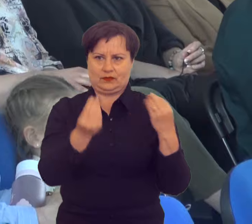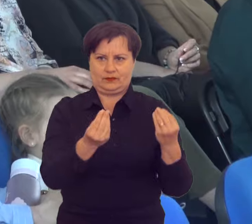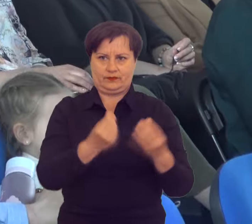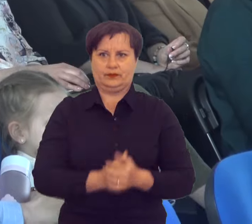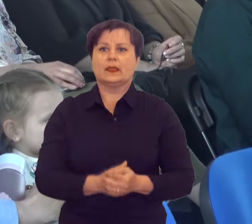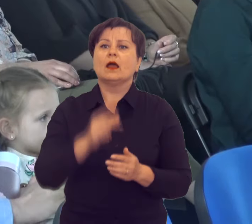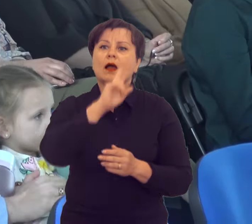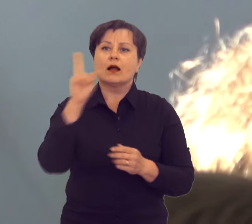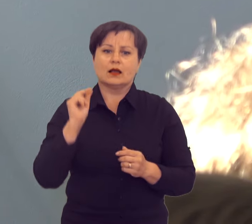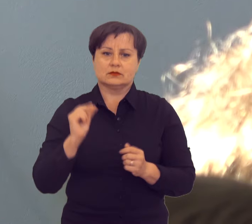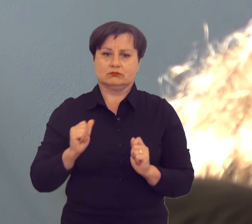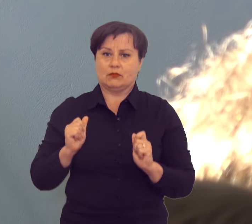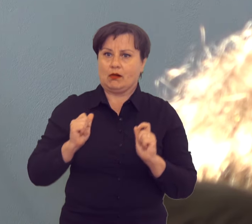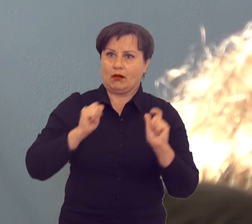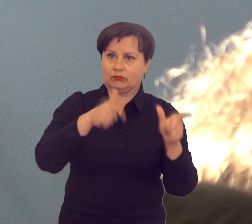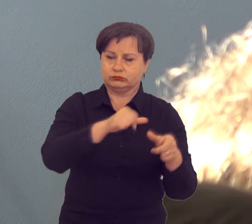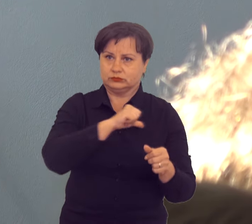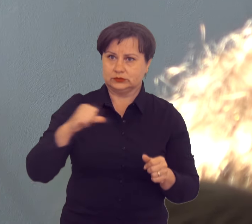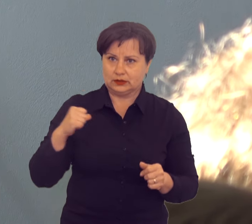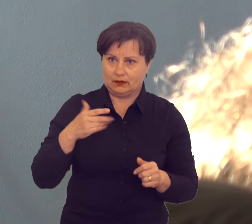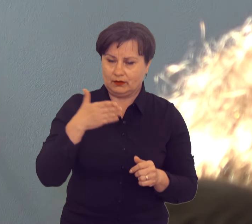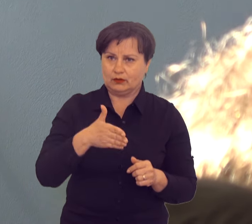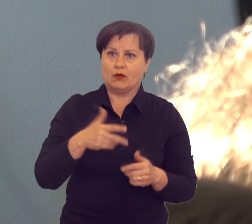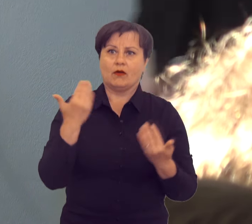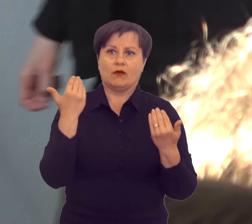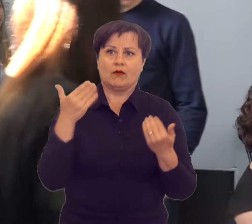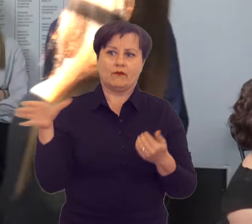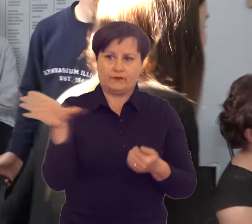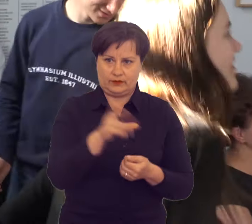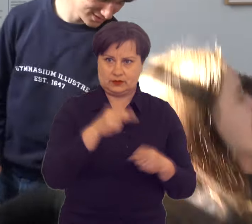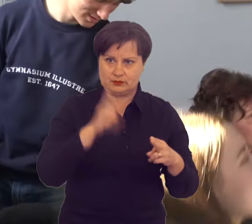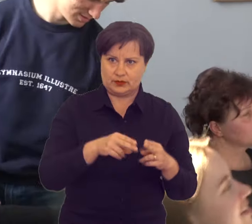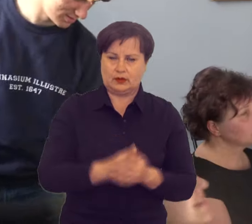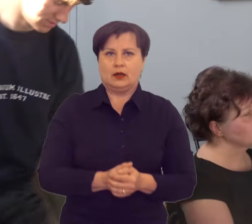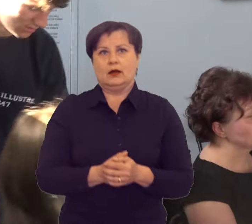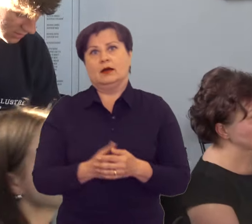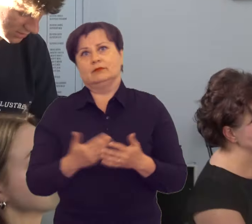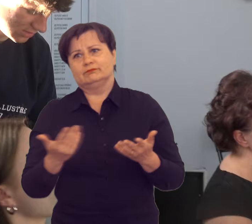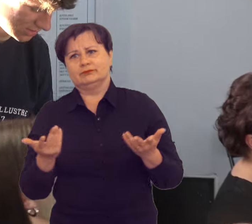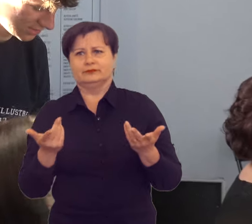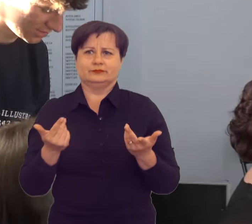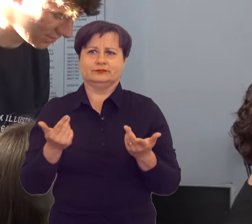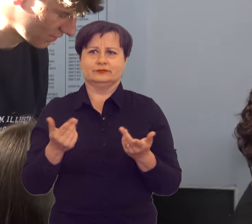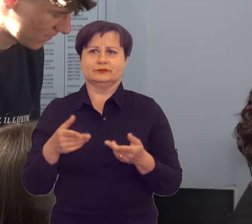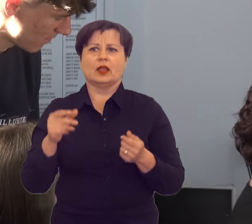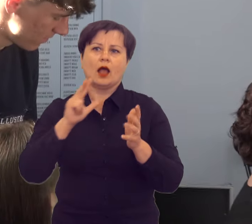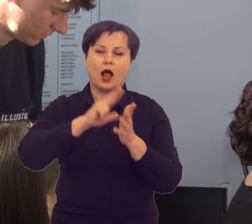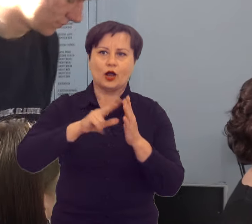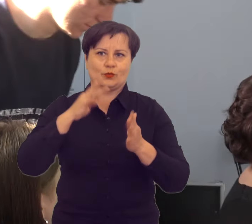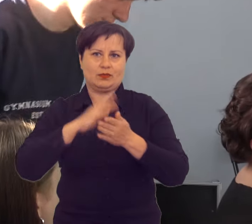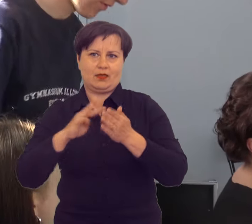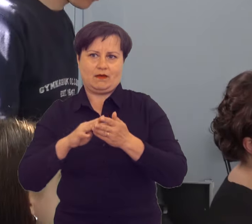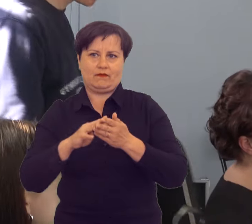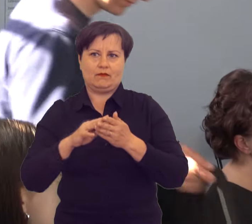spektrą. Kurie pradėjo, visi užbaigė? O, nu, jeigu sakyčiau taip, tai meluočiau. Ne,